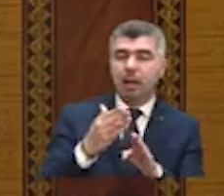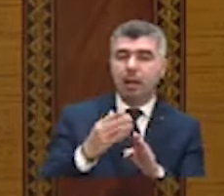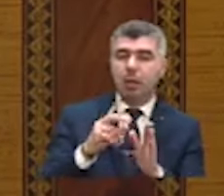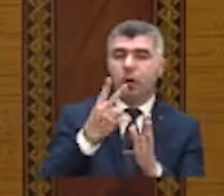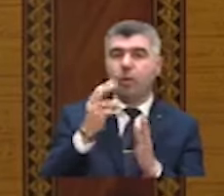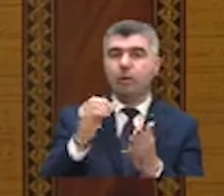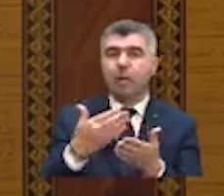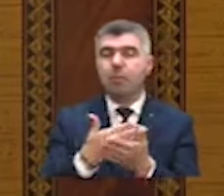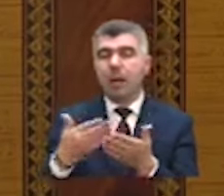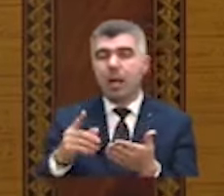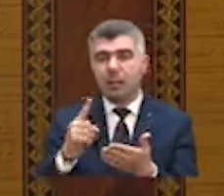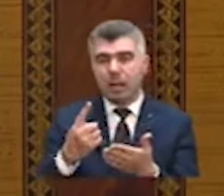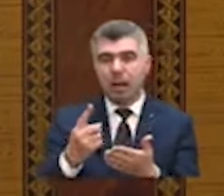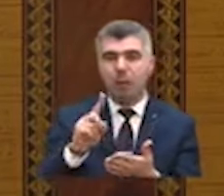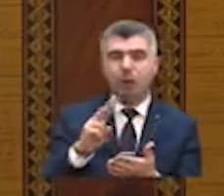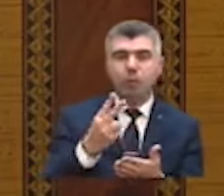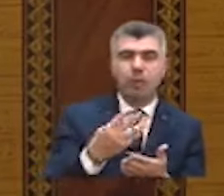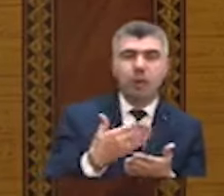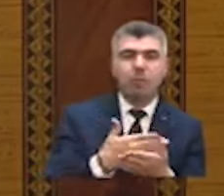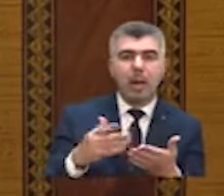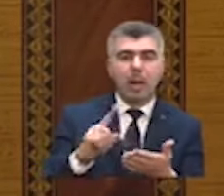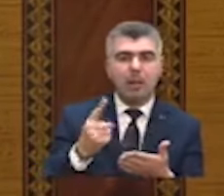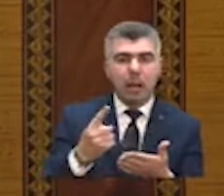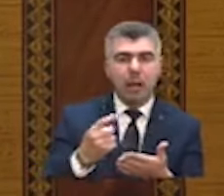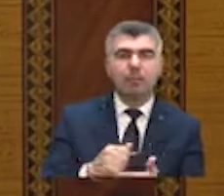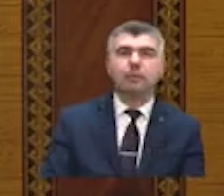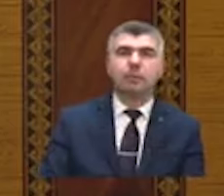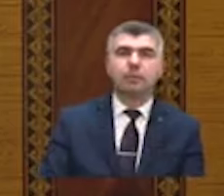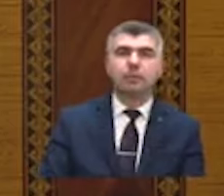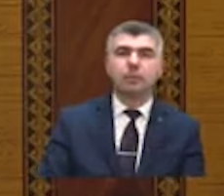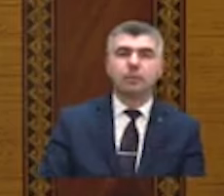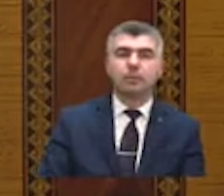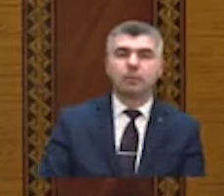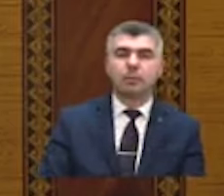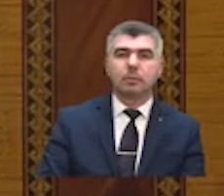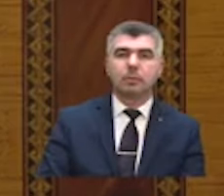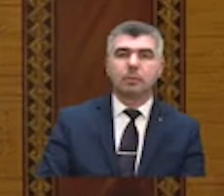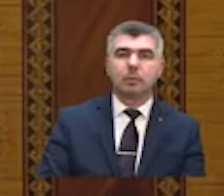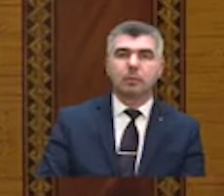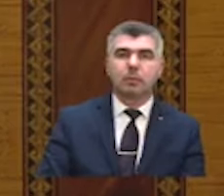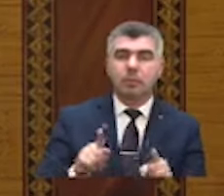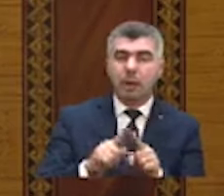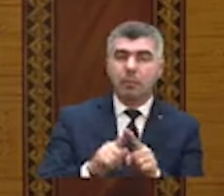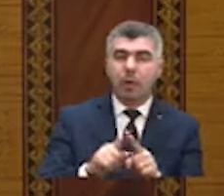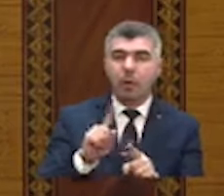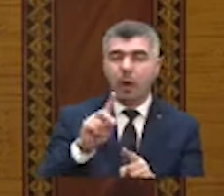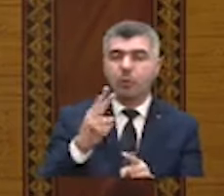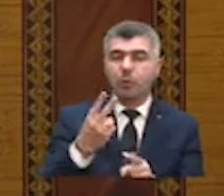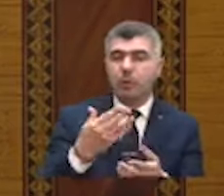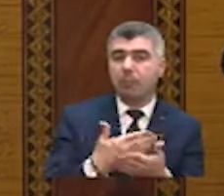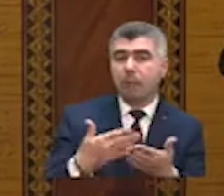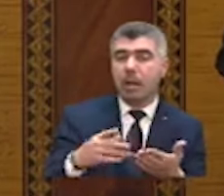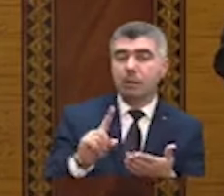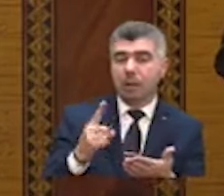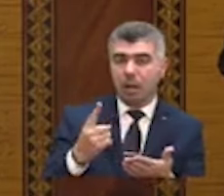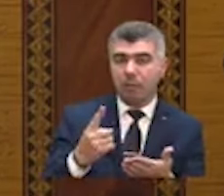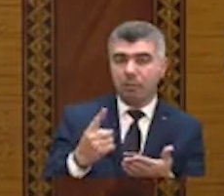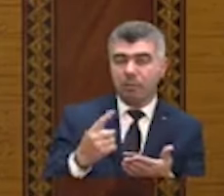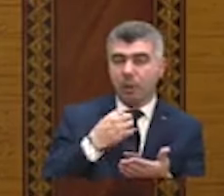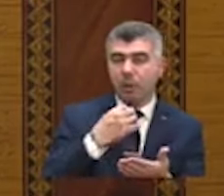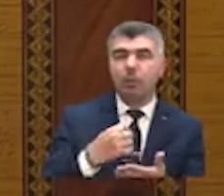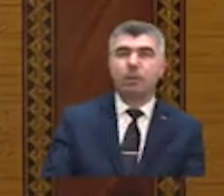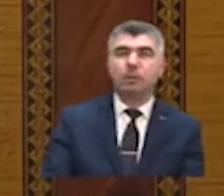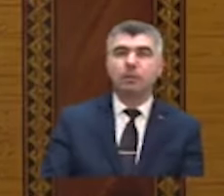الدرهم ولا 21 مليار ديال الدرهم ديال الاستثمار وهو 21 مليار ديال الدرهم بالمناسبه